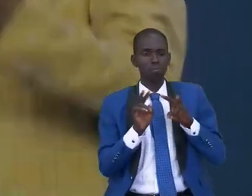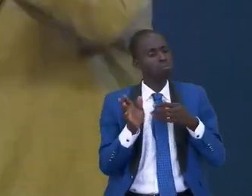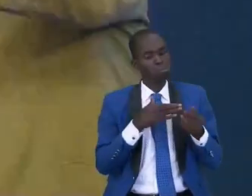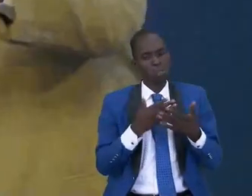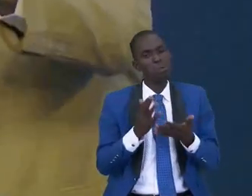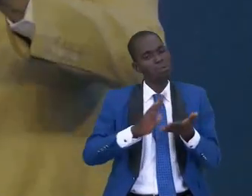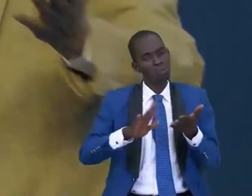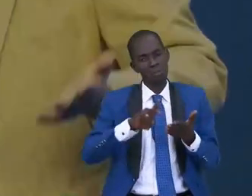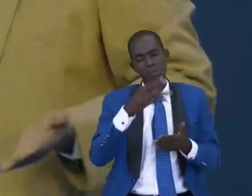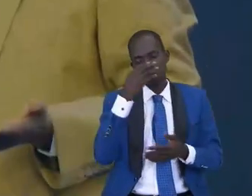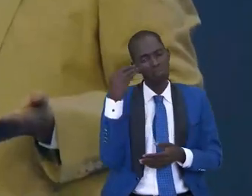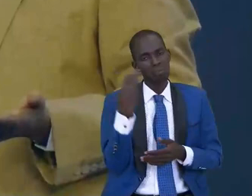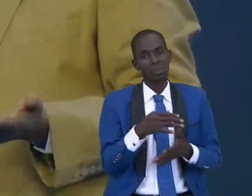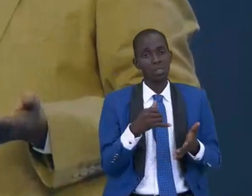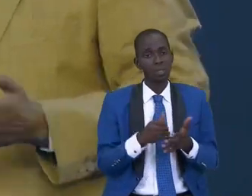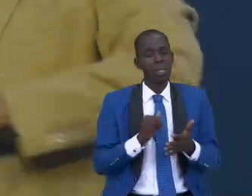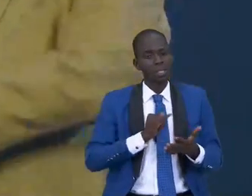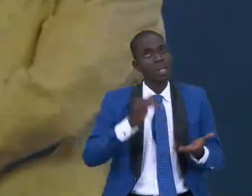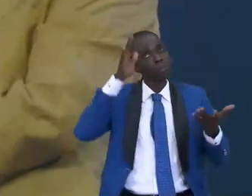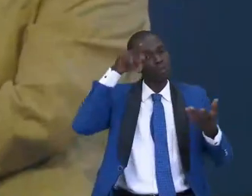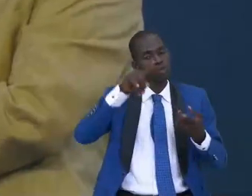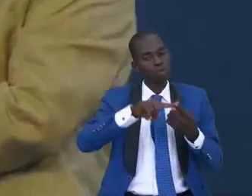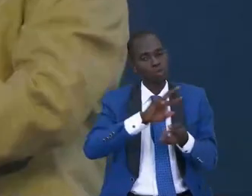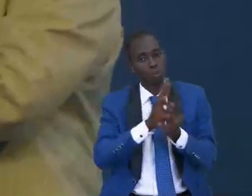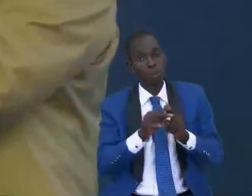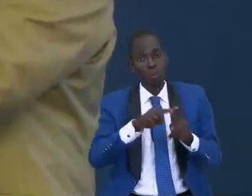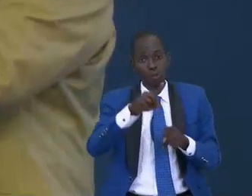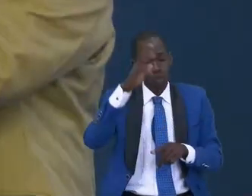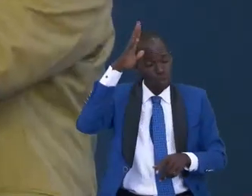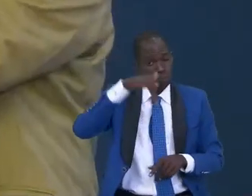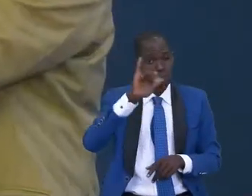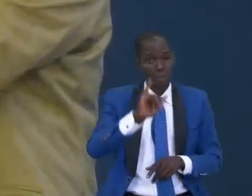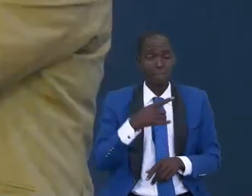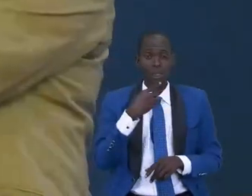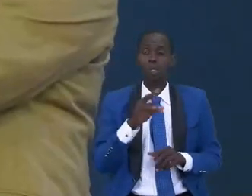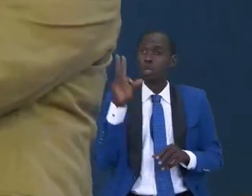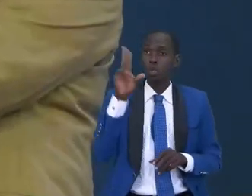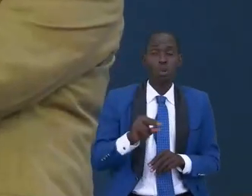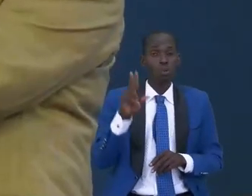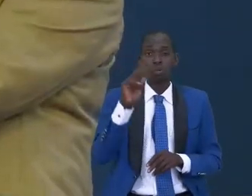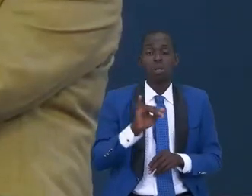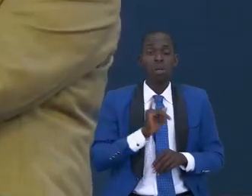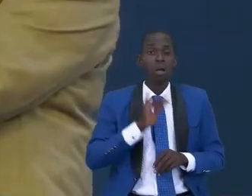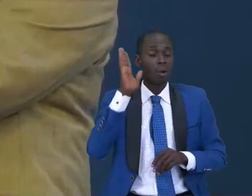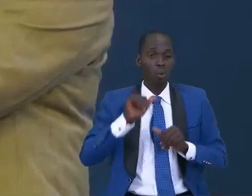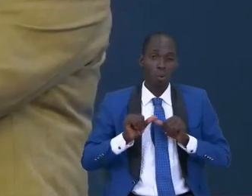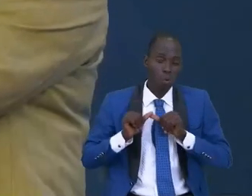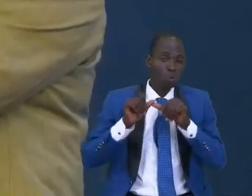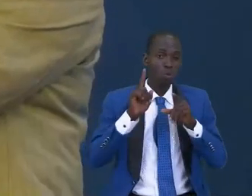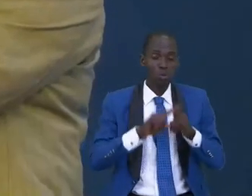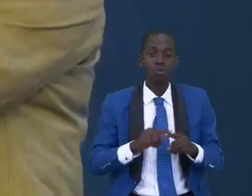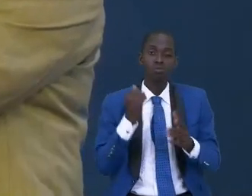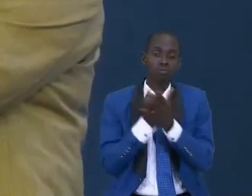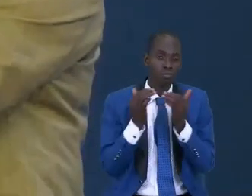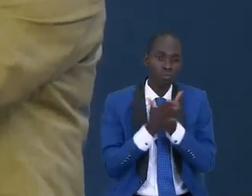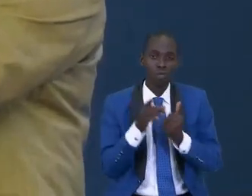donnes des douleurs. Mais je dis, mais je te pardonne. Maintenant, tu dois te repentir. Tu dis, non, je vais continuer de